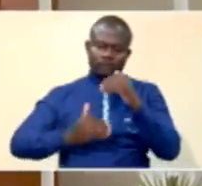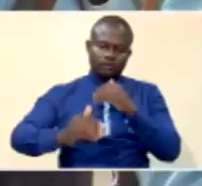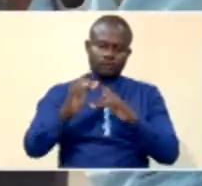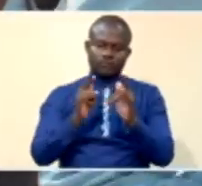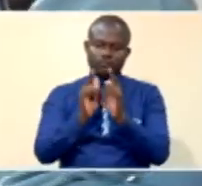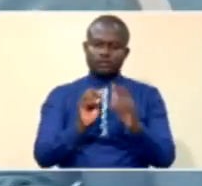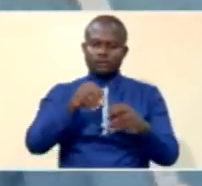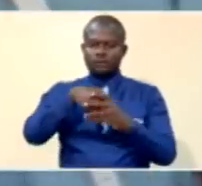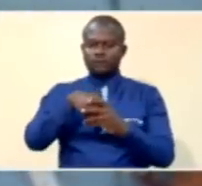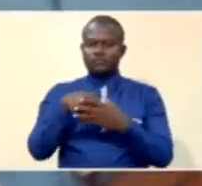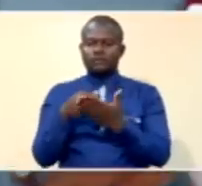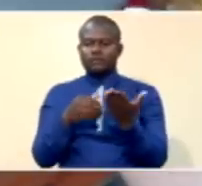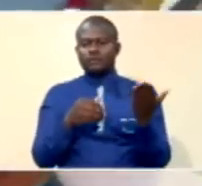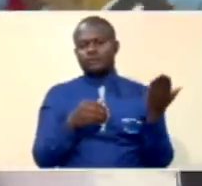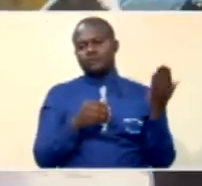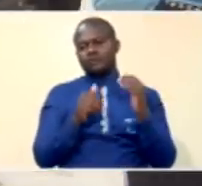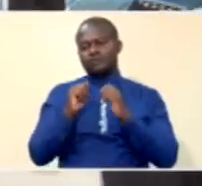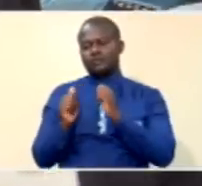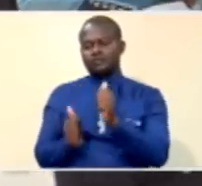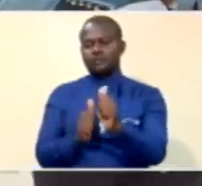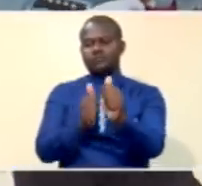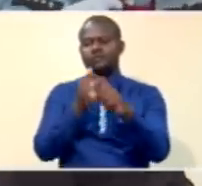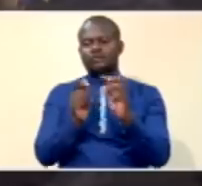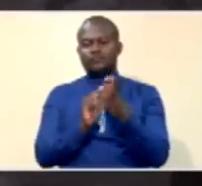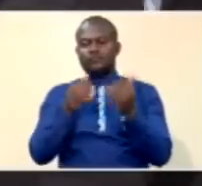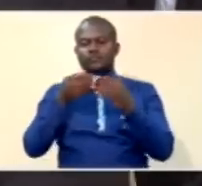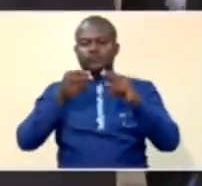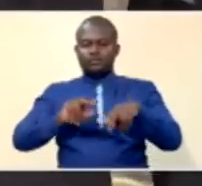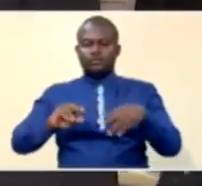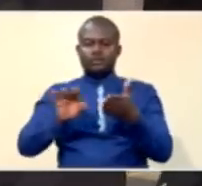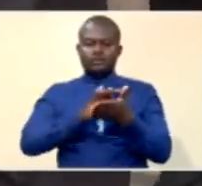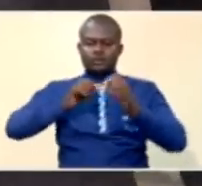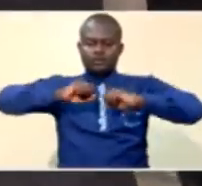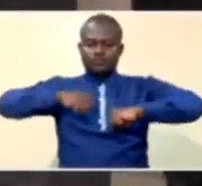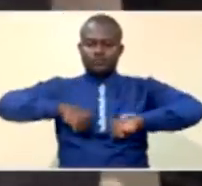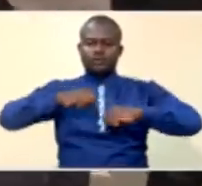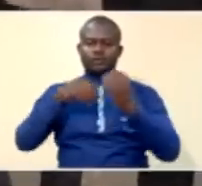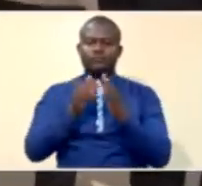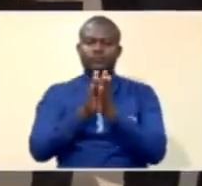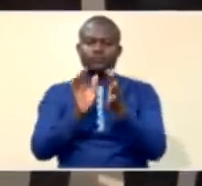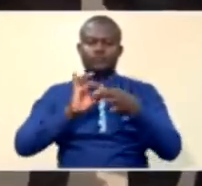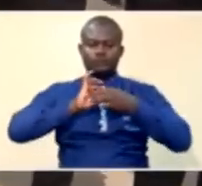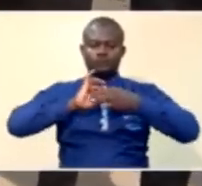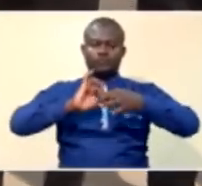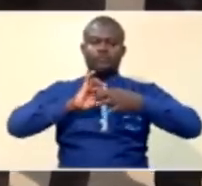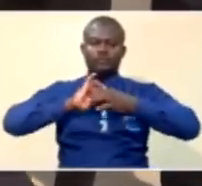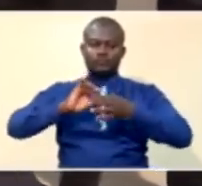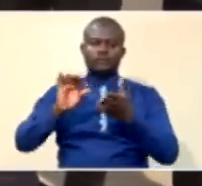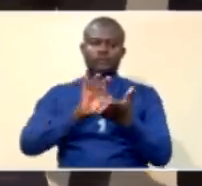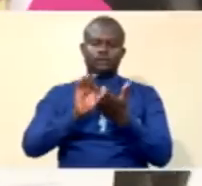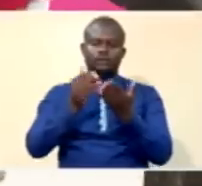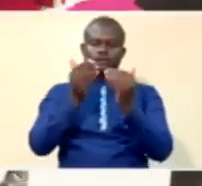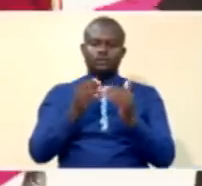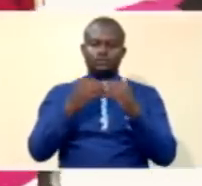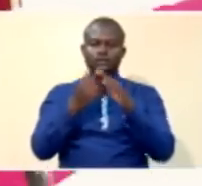n'inama irimo intumwa zibaherekeje ndetse habaho gushyira umukono ku masezerano rusange y'ubufatanye yasinyiwe imbere